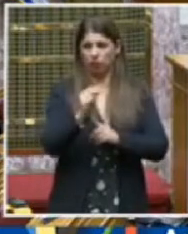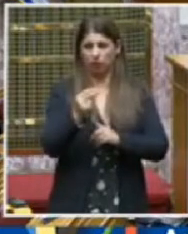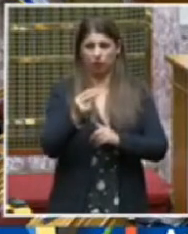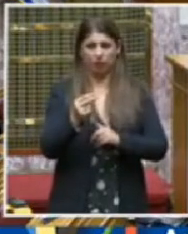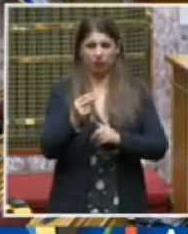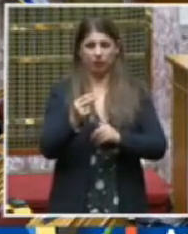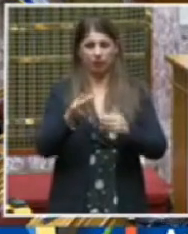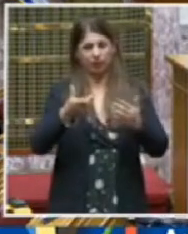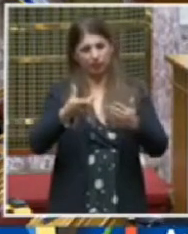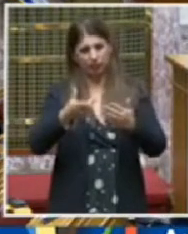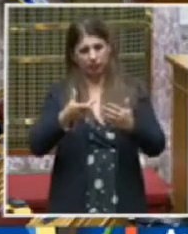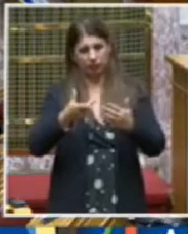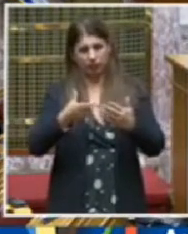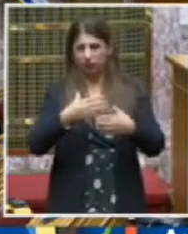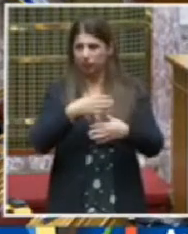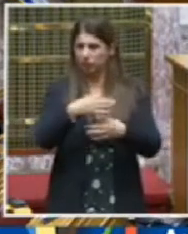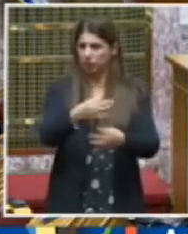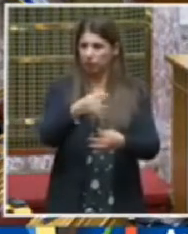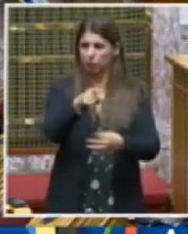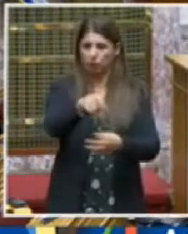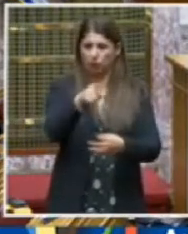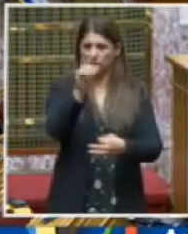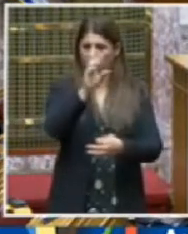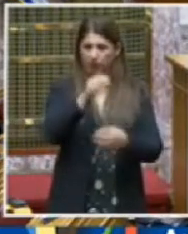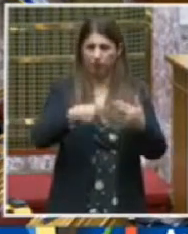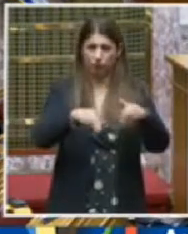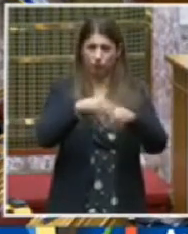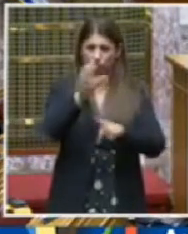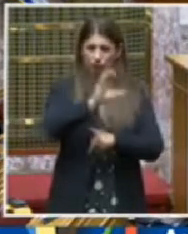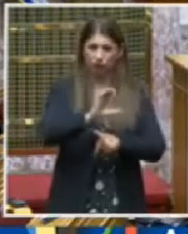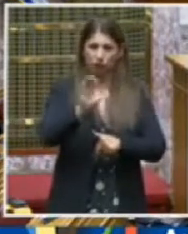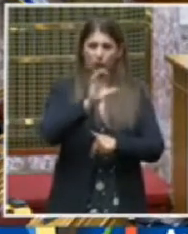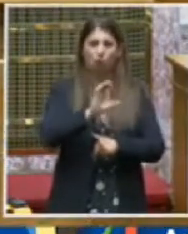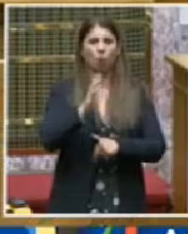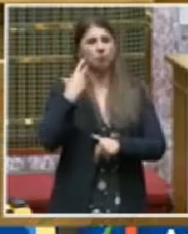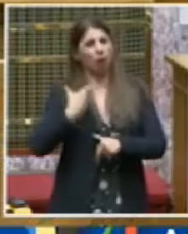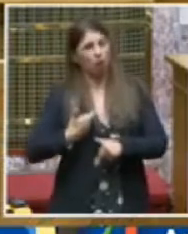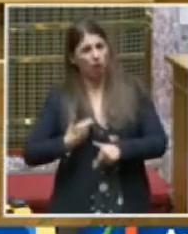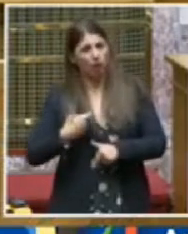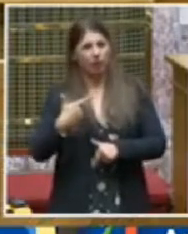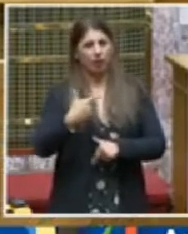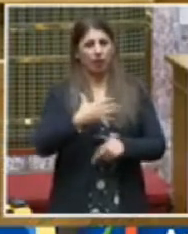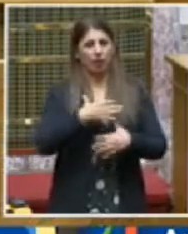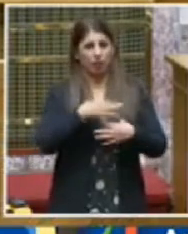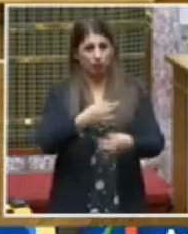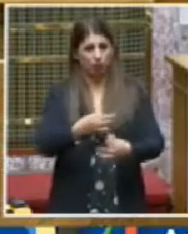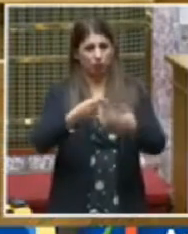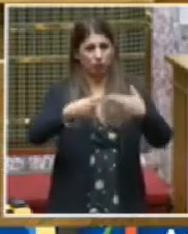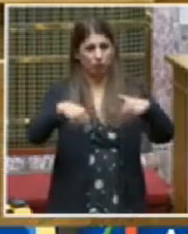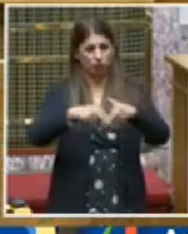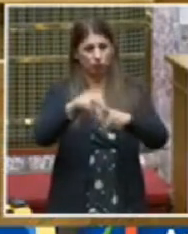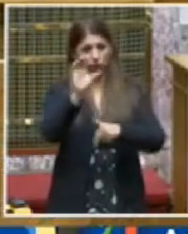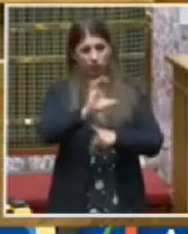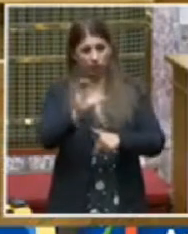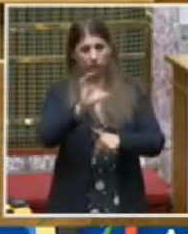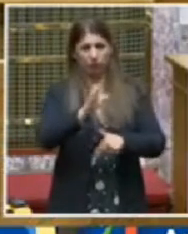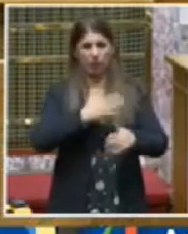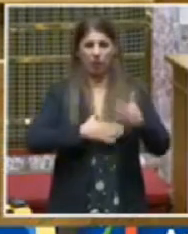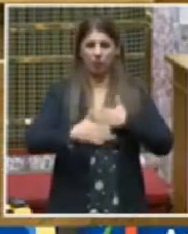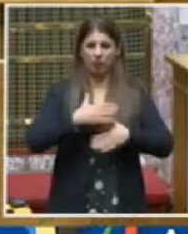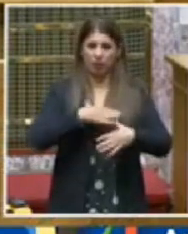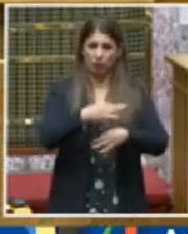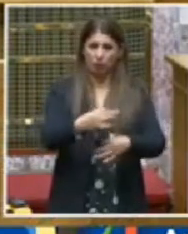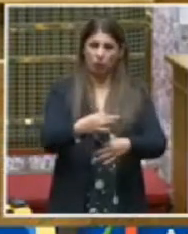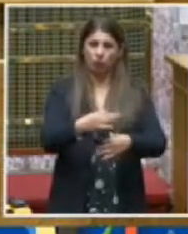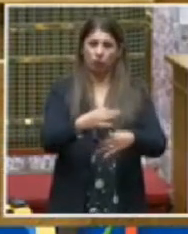κυρία Μπακογιάννη, αγαπητοί εκπρόσωποι του Συμβουλίου της Ευρώπης, αγαπητοί εκπρόσωποι των κομμάτων,